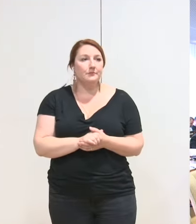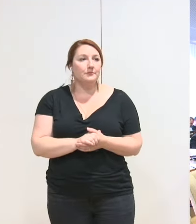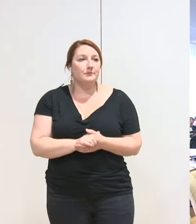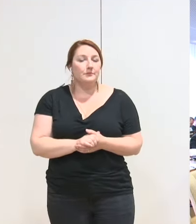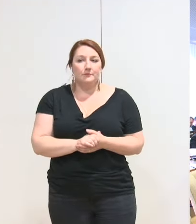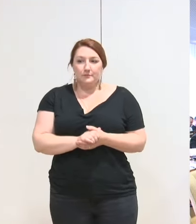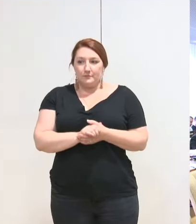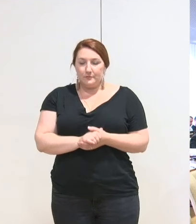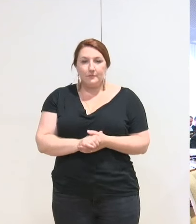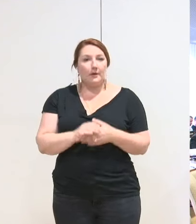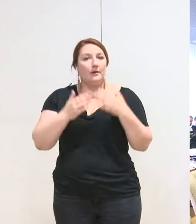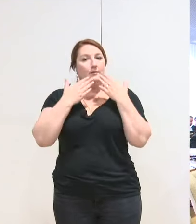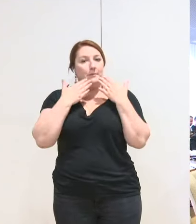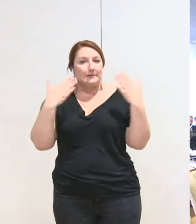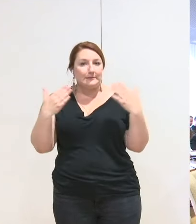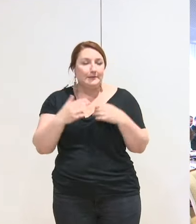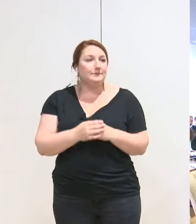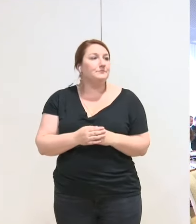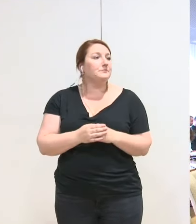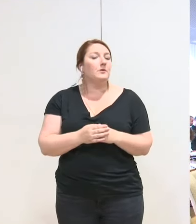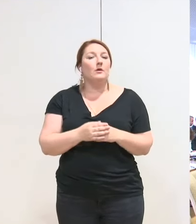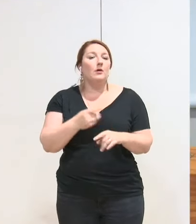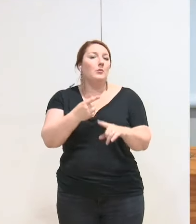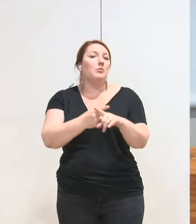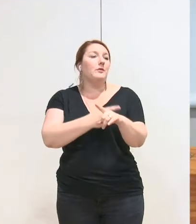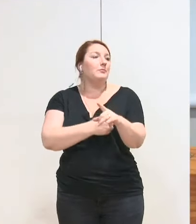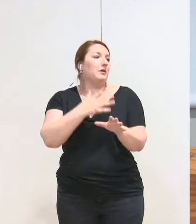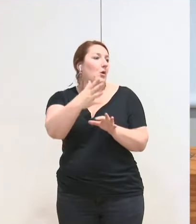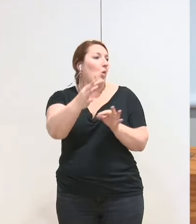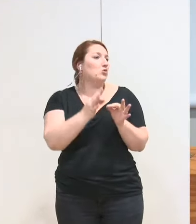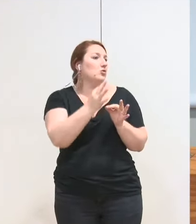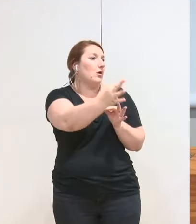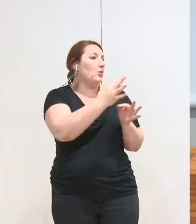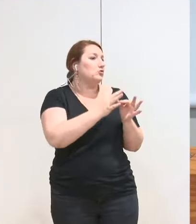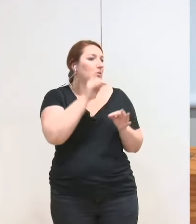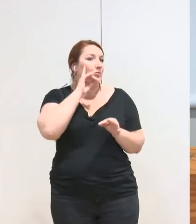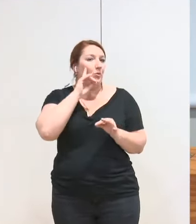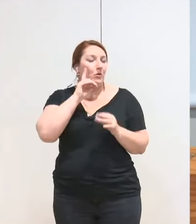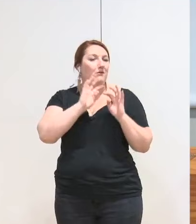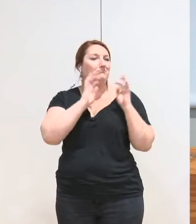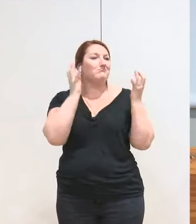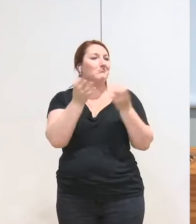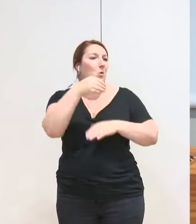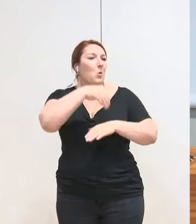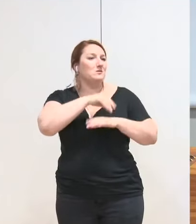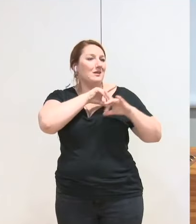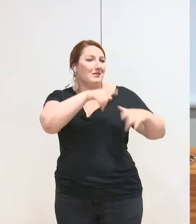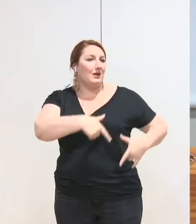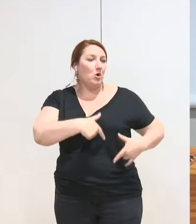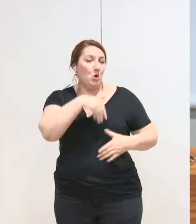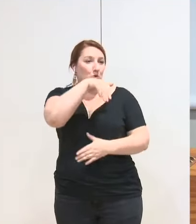fait merci il y aura donc quelques arrivées au fil de l'eau notamment du fait des conseils d'école qui sont